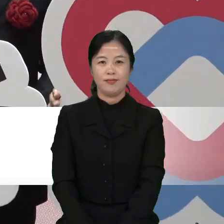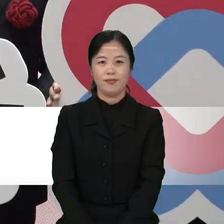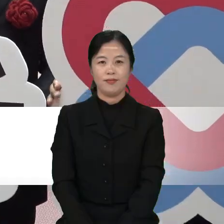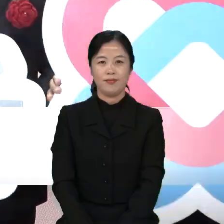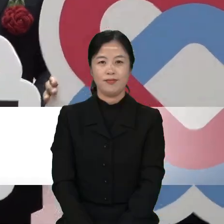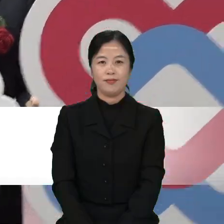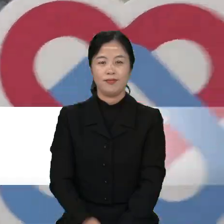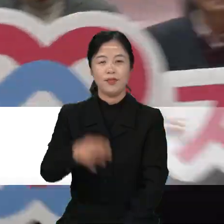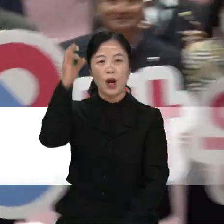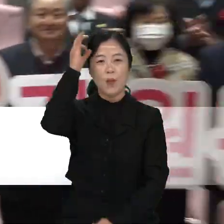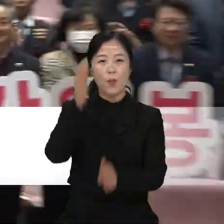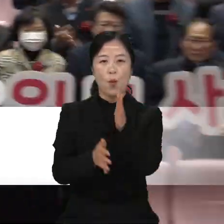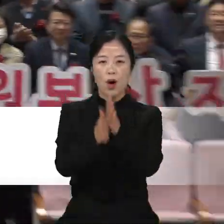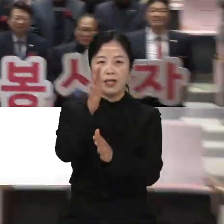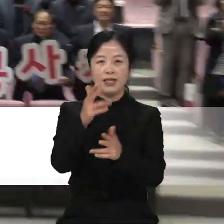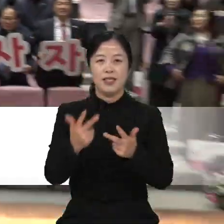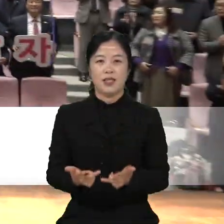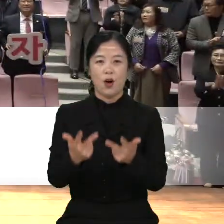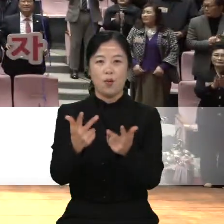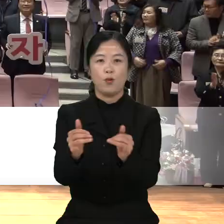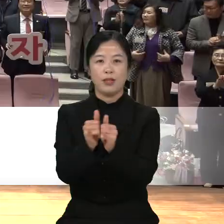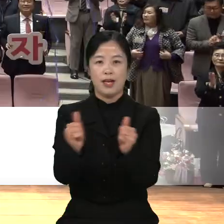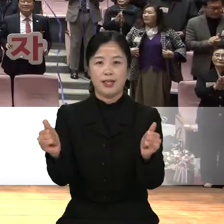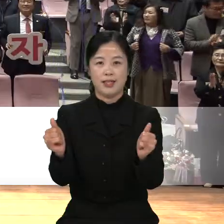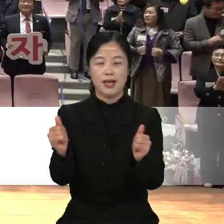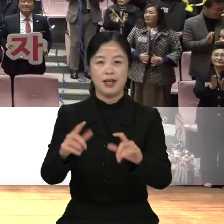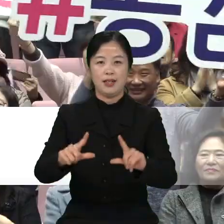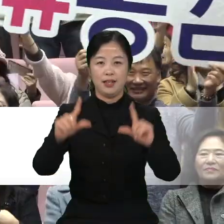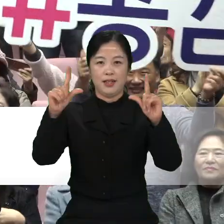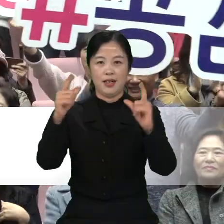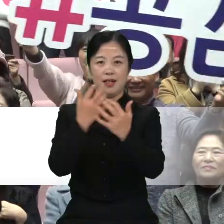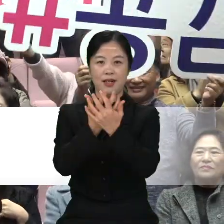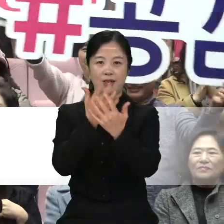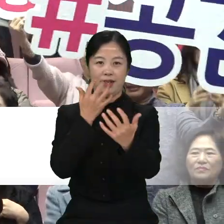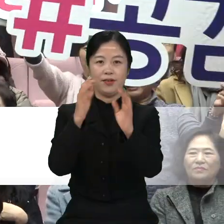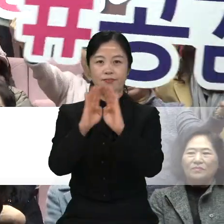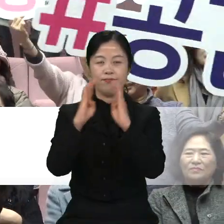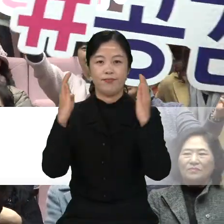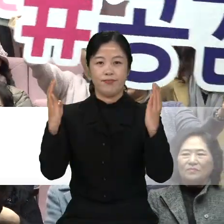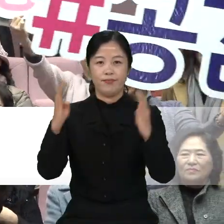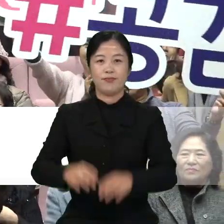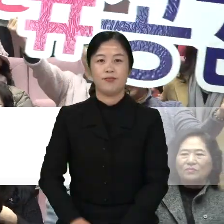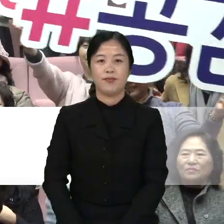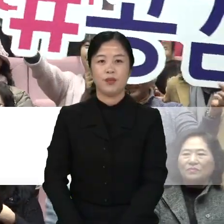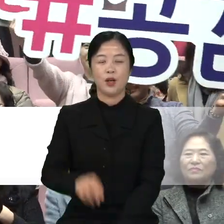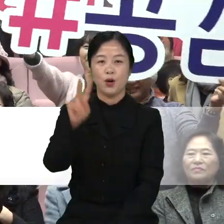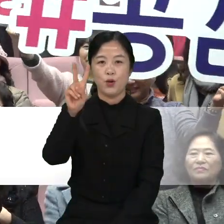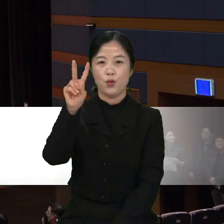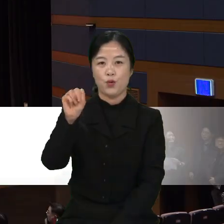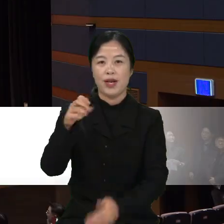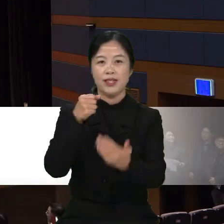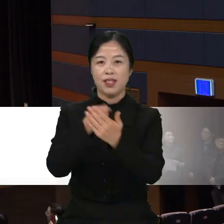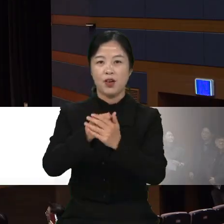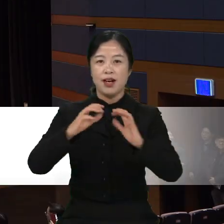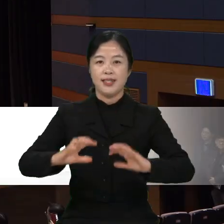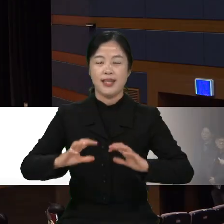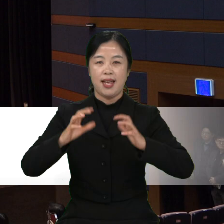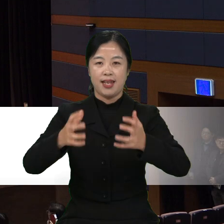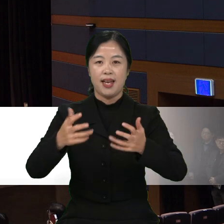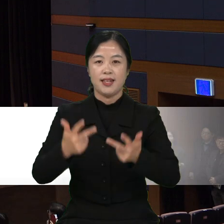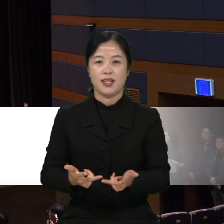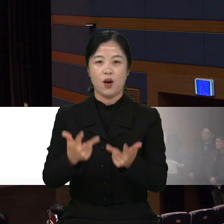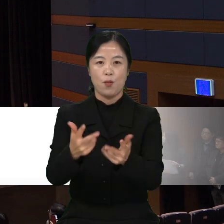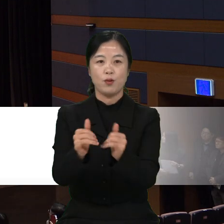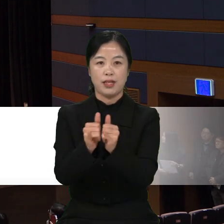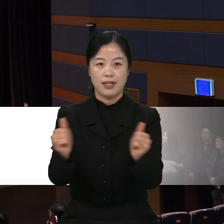마련됐습니다 20223 포항시 자원봉사자 대회가 7일 열렸습니다 유이 정한 세계 자원봉사자의